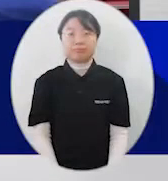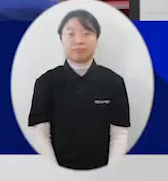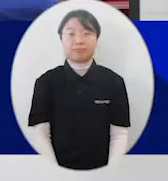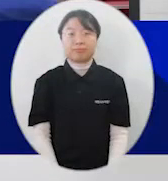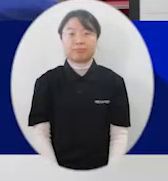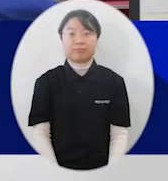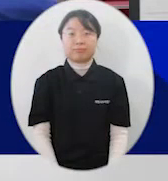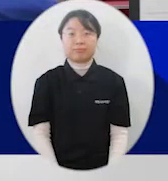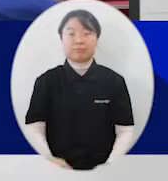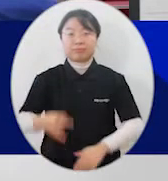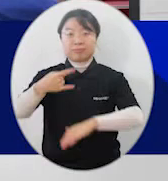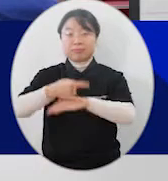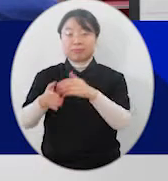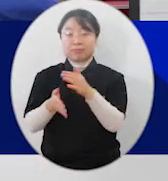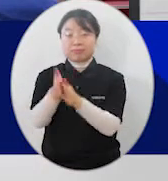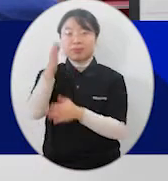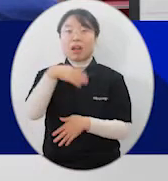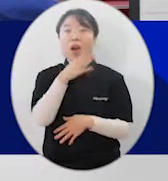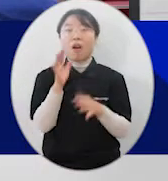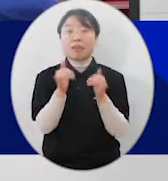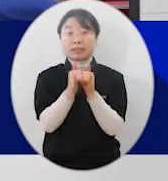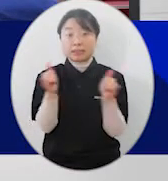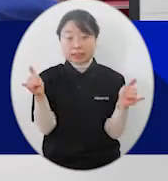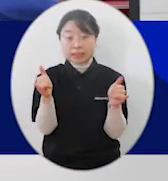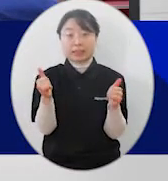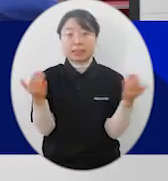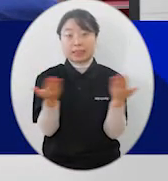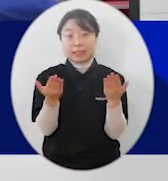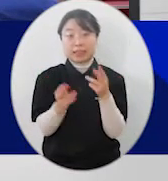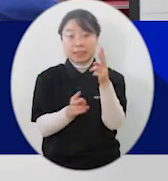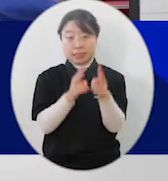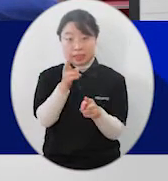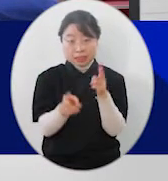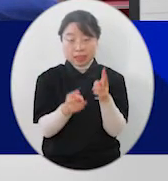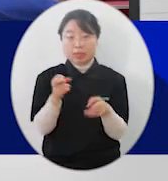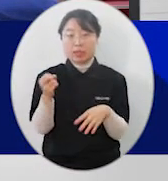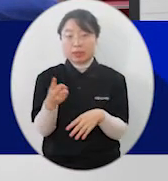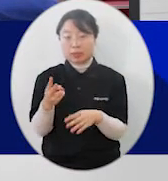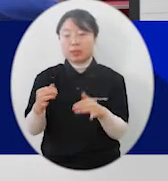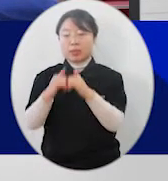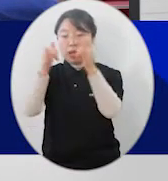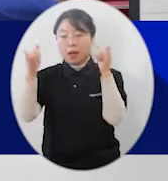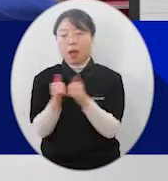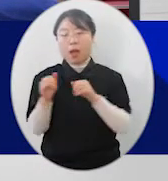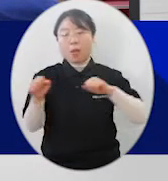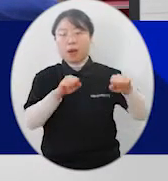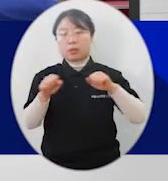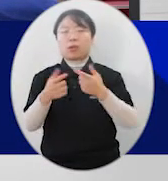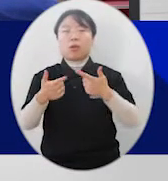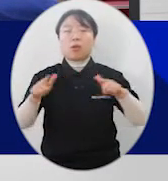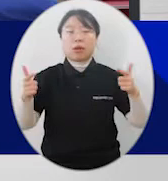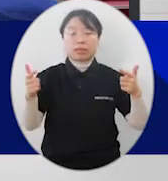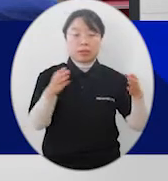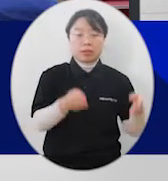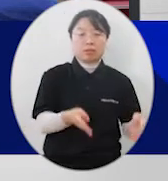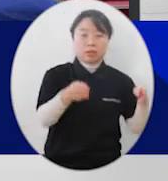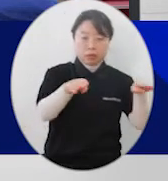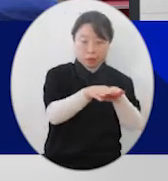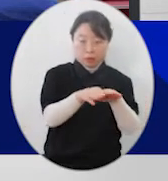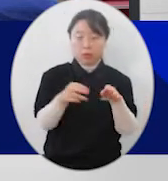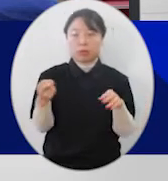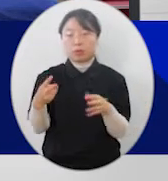의왕시에서 노인 일자리와 사회활동 지원사업 수행기관의 유대관계 증진과 업무 협력관계를 지속 발전시키기